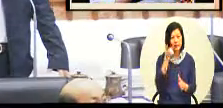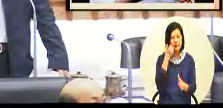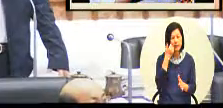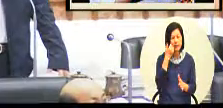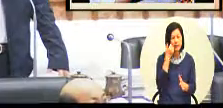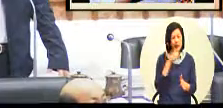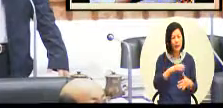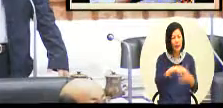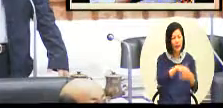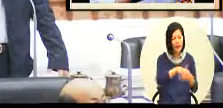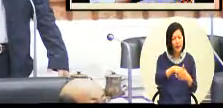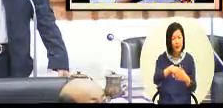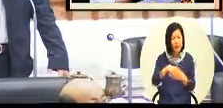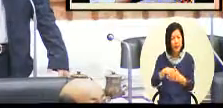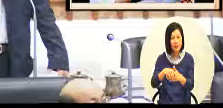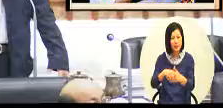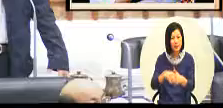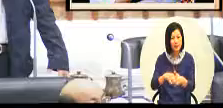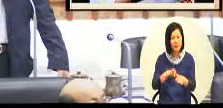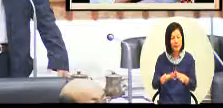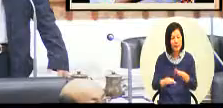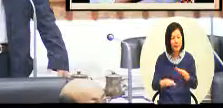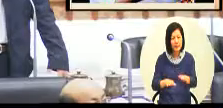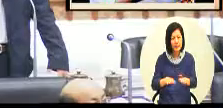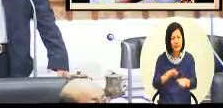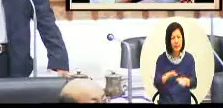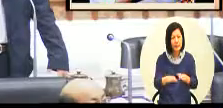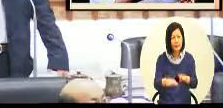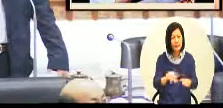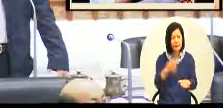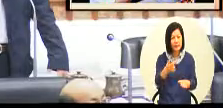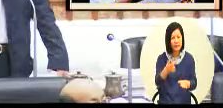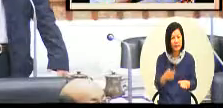你一步一步的学走路。